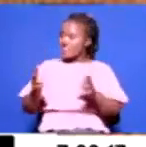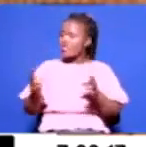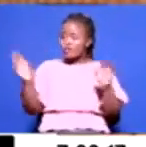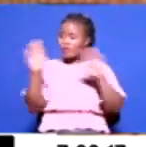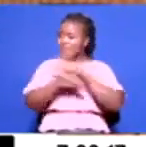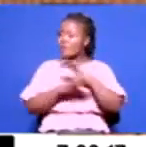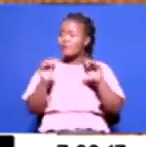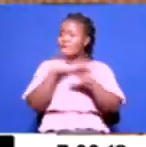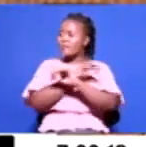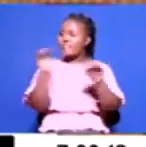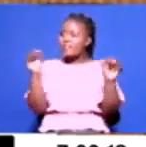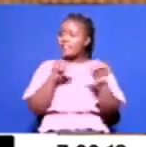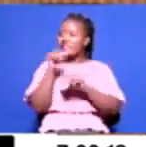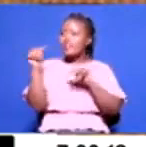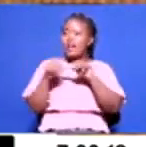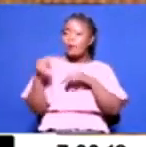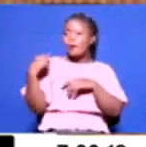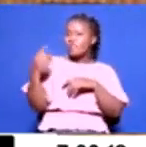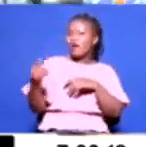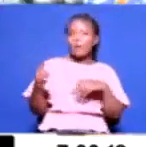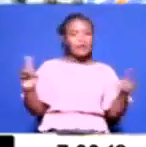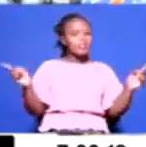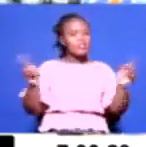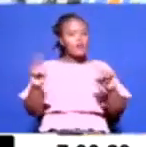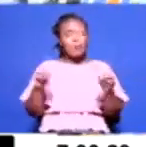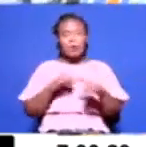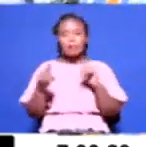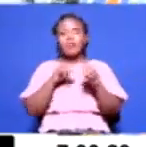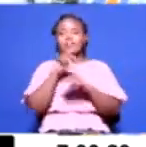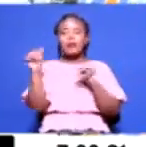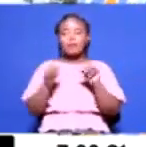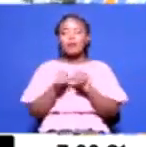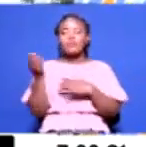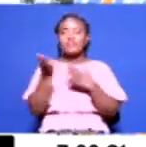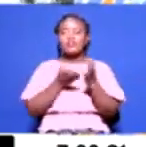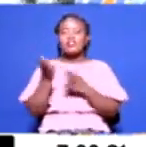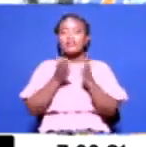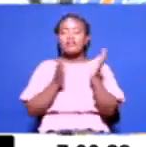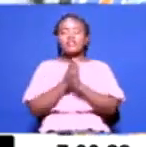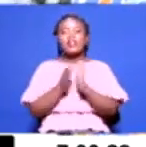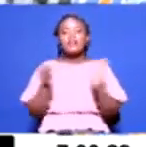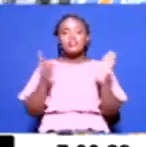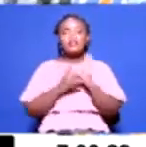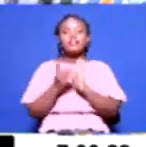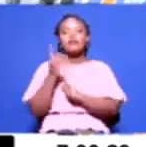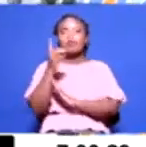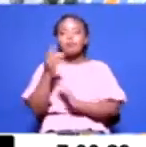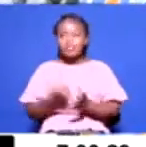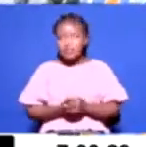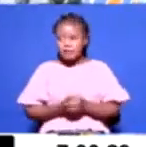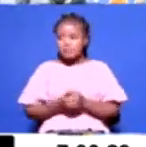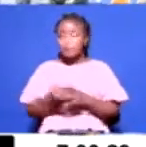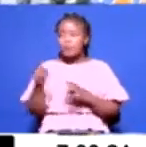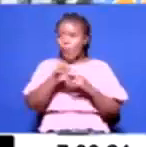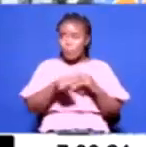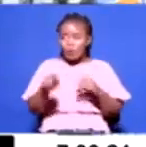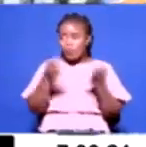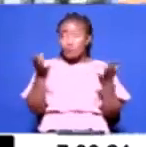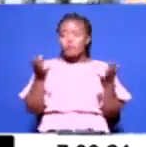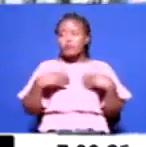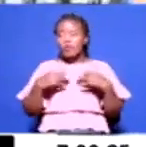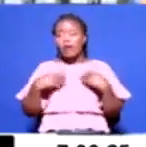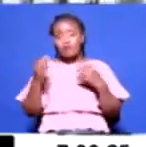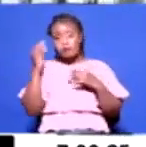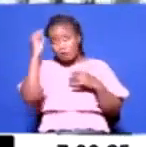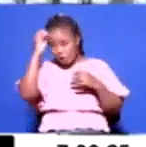idadi ila ujuzi na utoaji huduma. So, and we'll take into account the feelings, all right, and opinions of